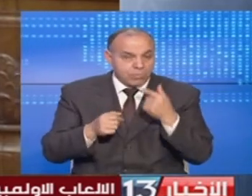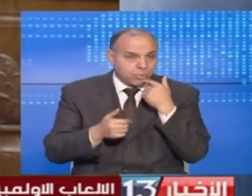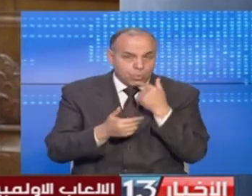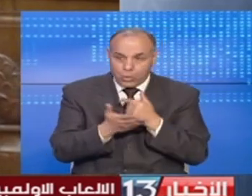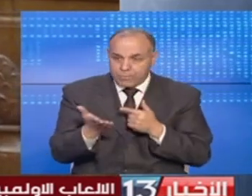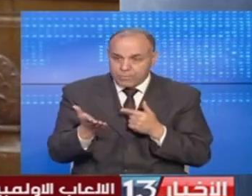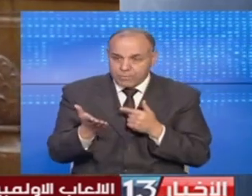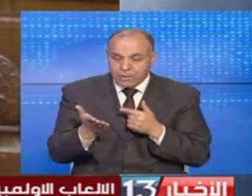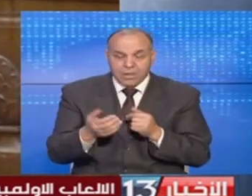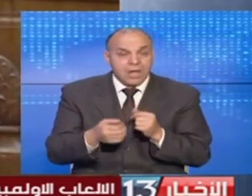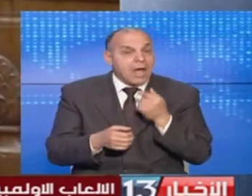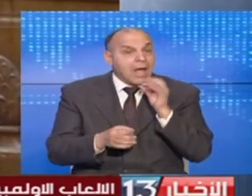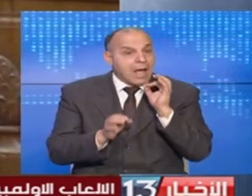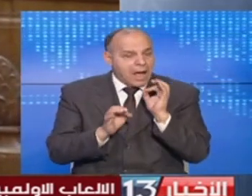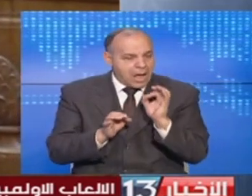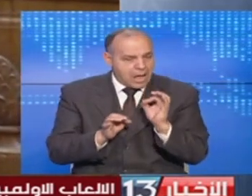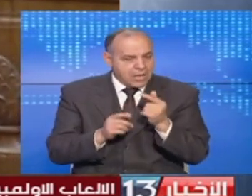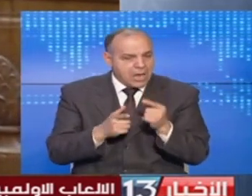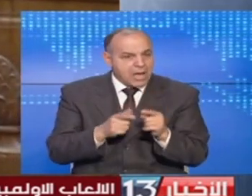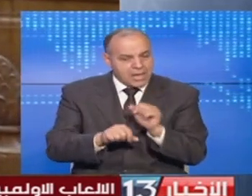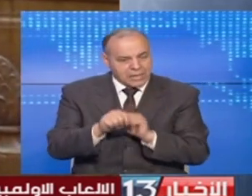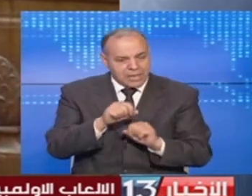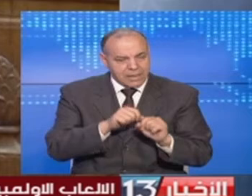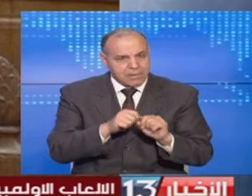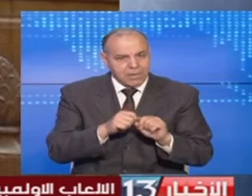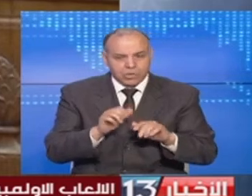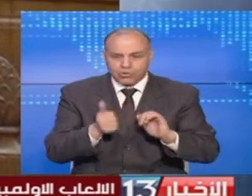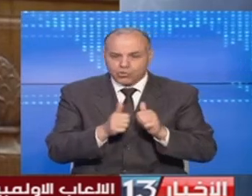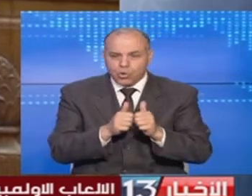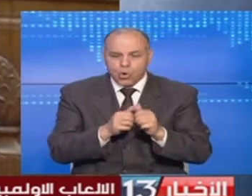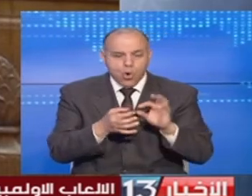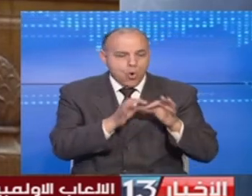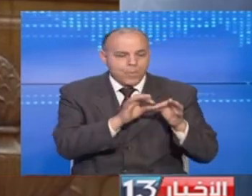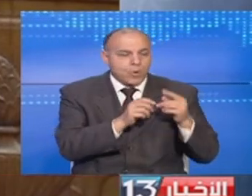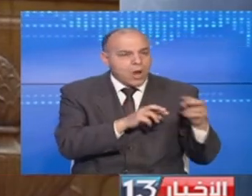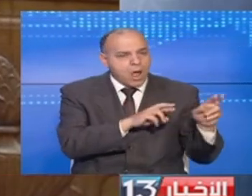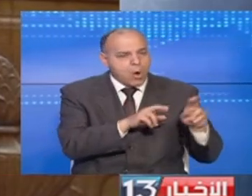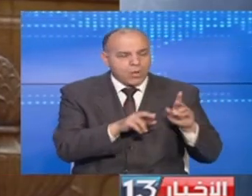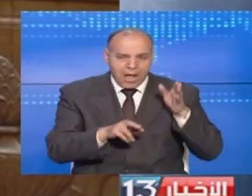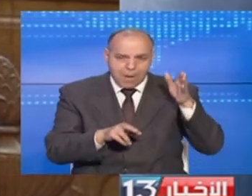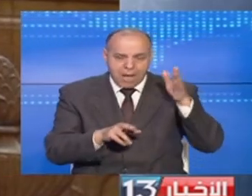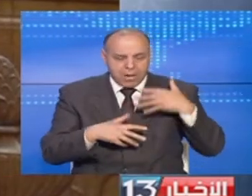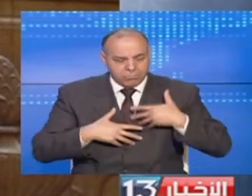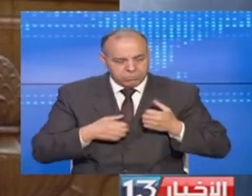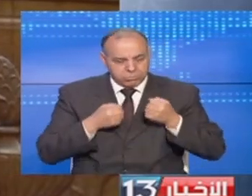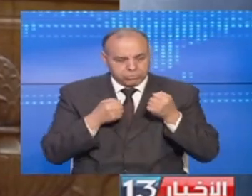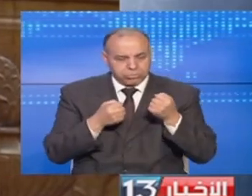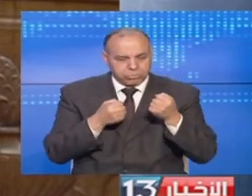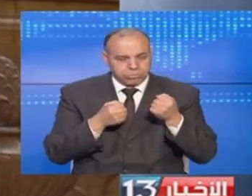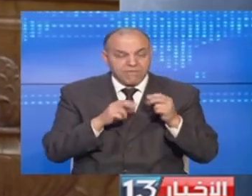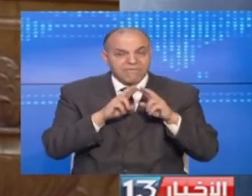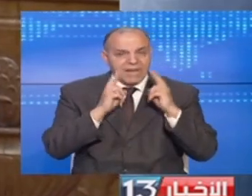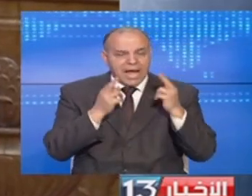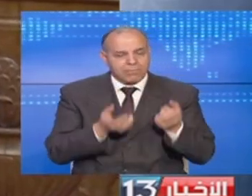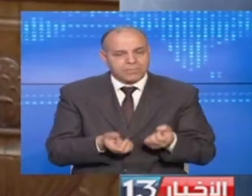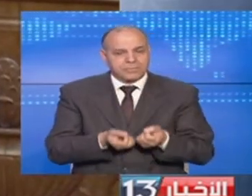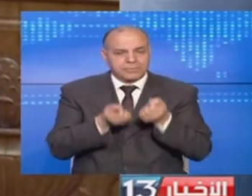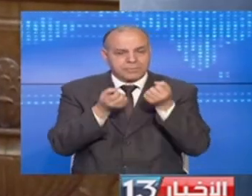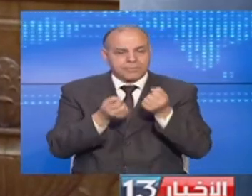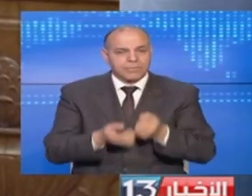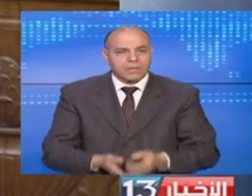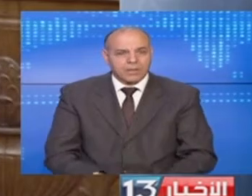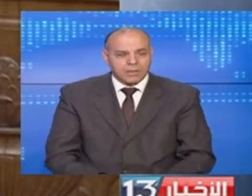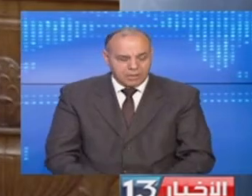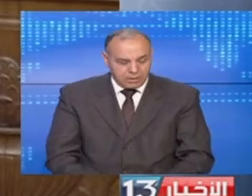هيدي قال ان تنظيم الالعاب الاولمبيه سيعيد الامل والشجاعه الى العالم و